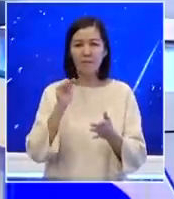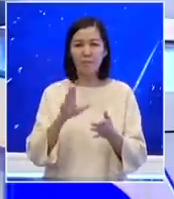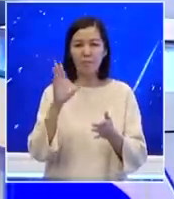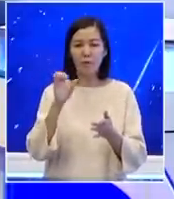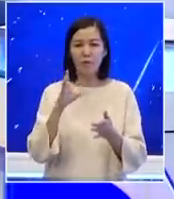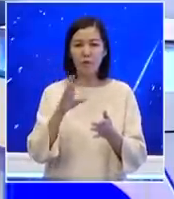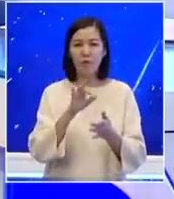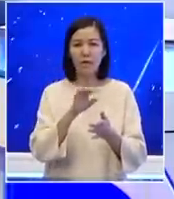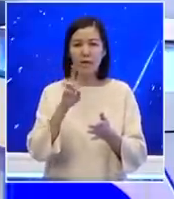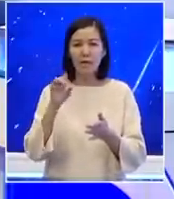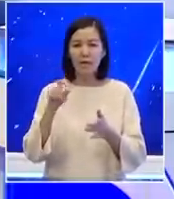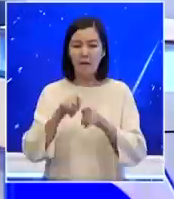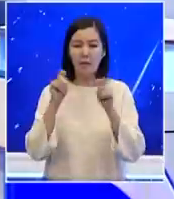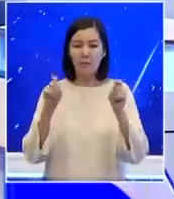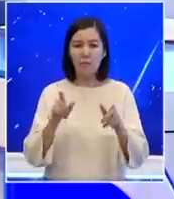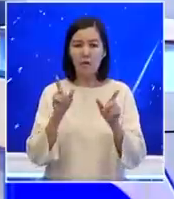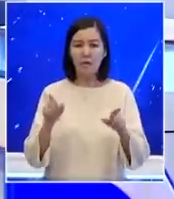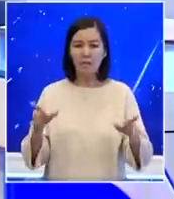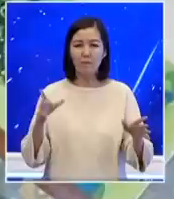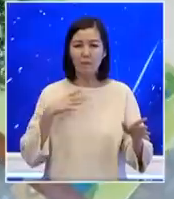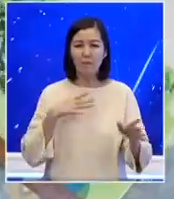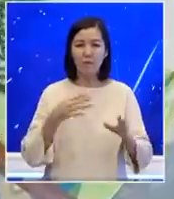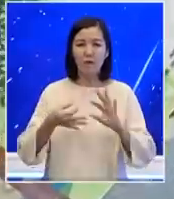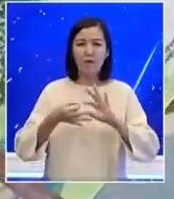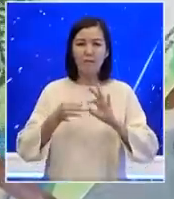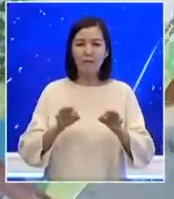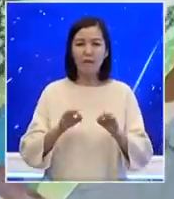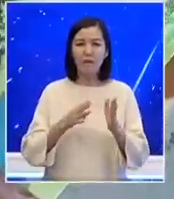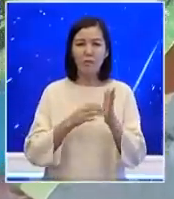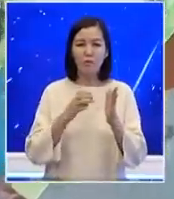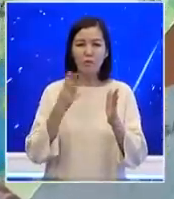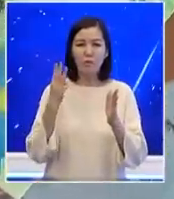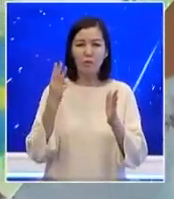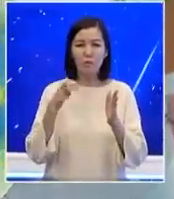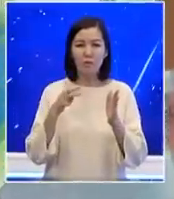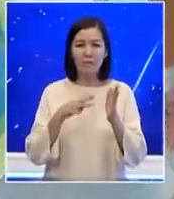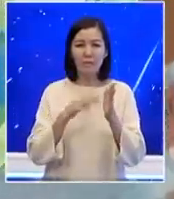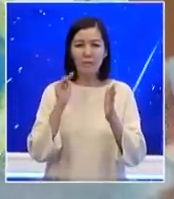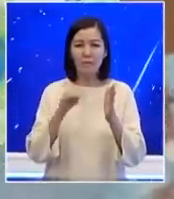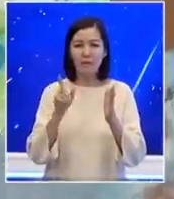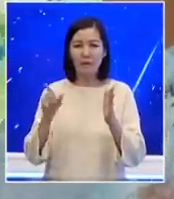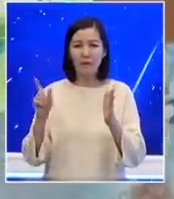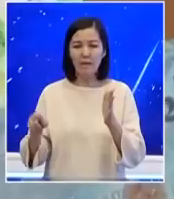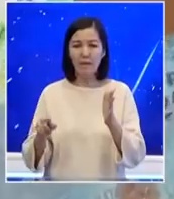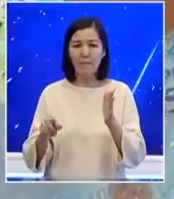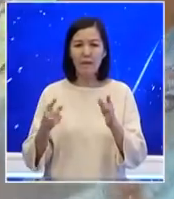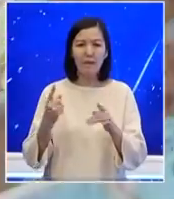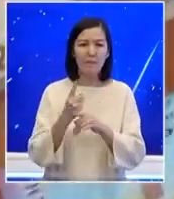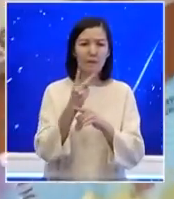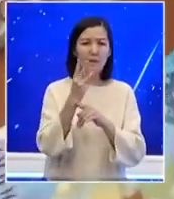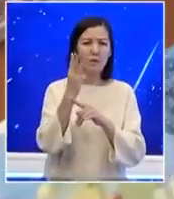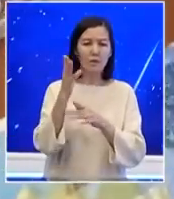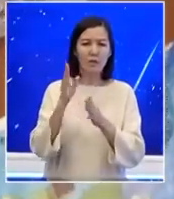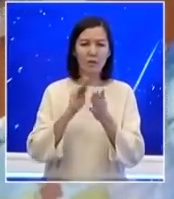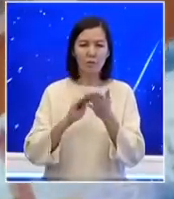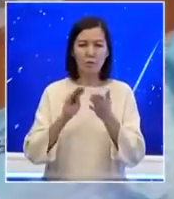қойған азаматтарда болған. Нақты өтініш бергендердің саны 938 мың адам. Демек, бір адам бірнеше рет өтініш берген